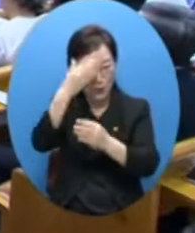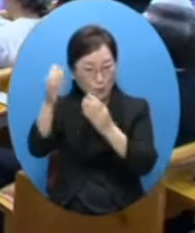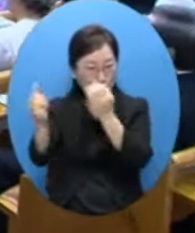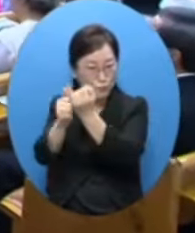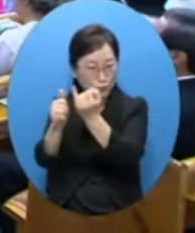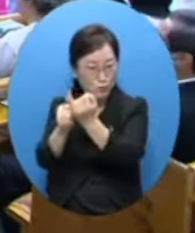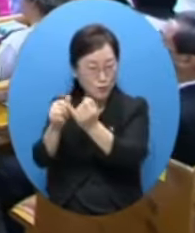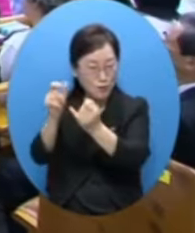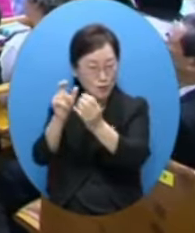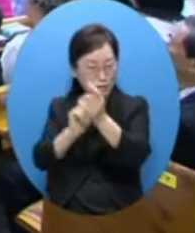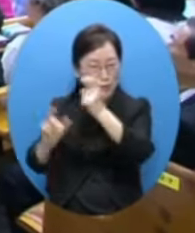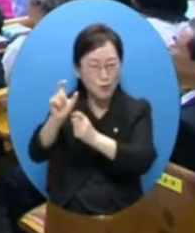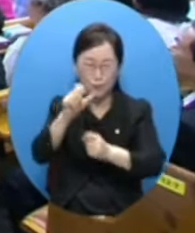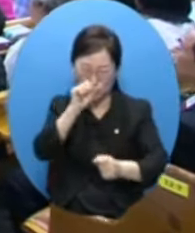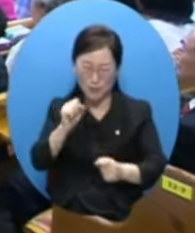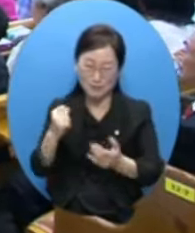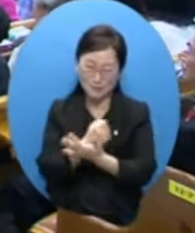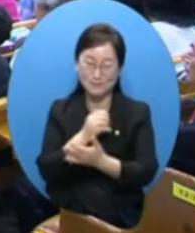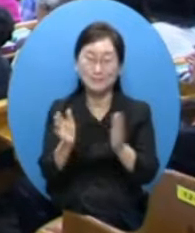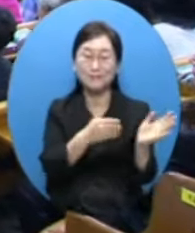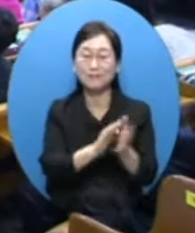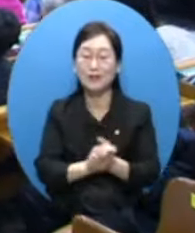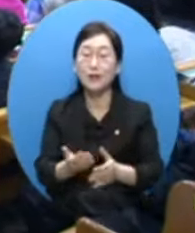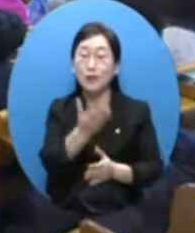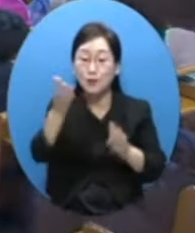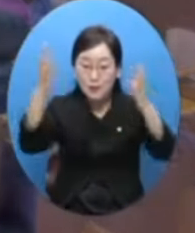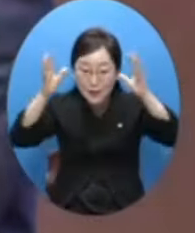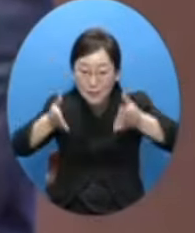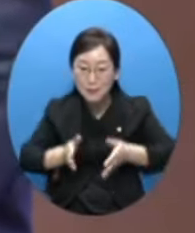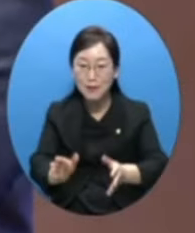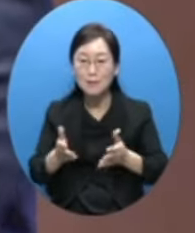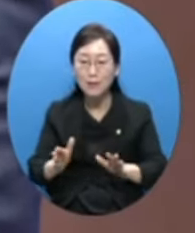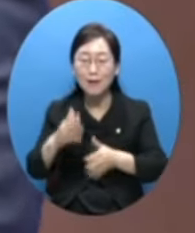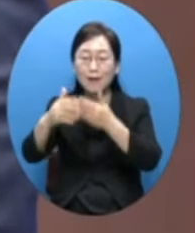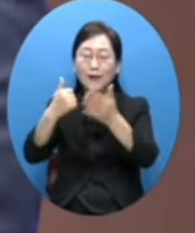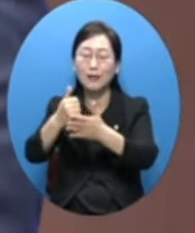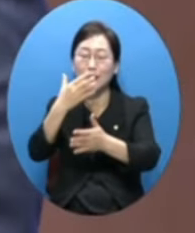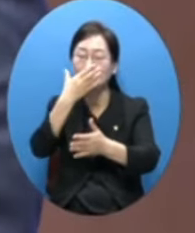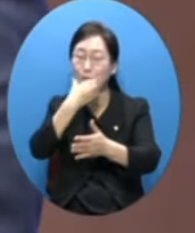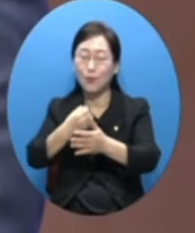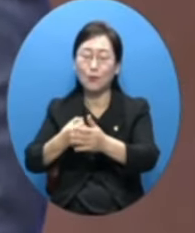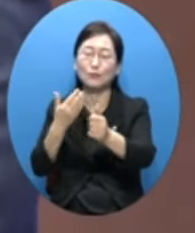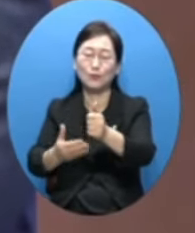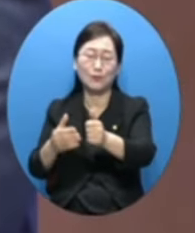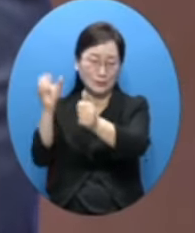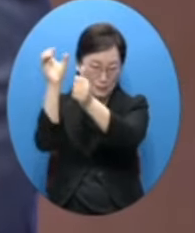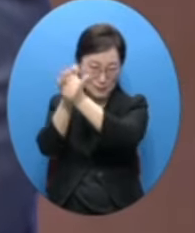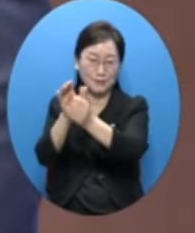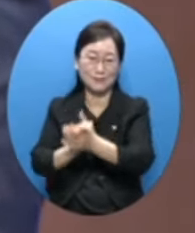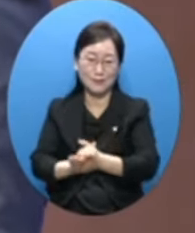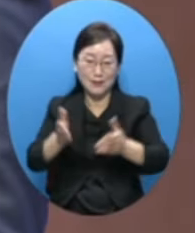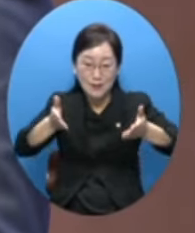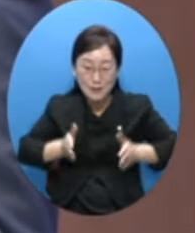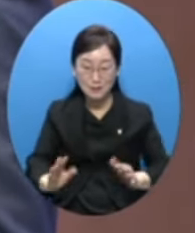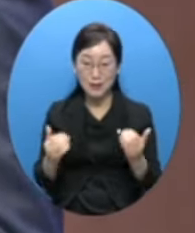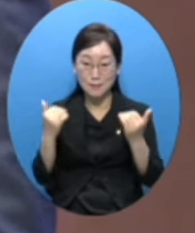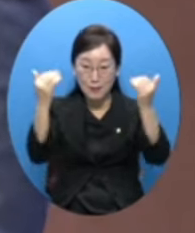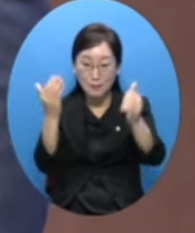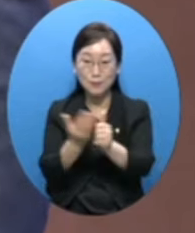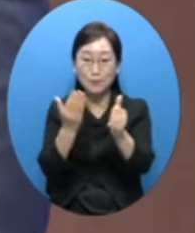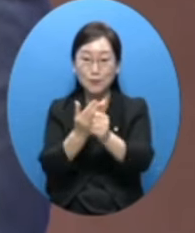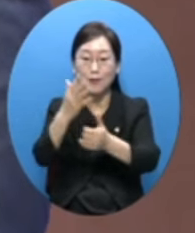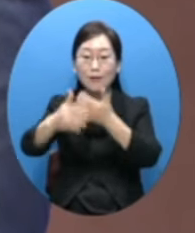여러분 자녀를 많이 낳으면 하나님께서 그 자녀를 책임지고 복을 주십니다. 생육하고 번성하라는 하나님의